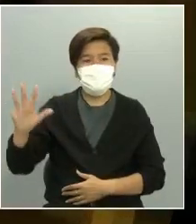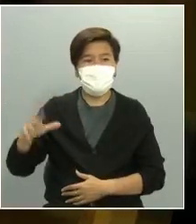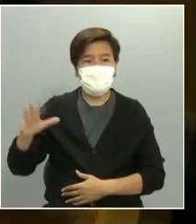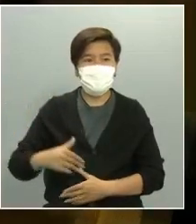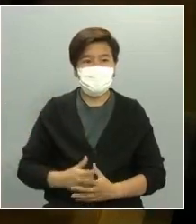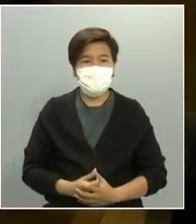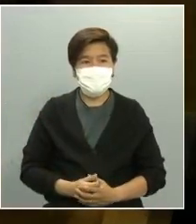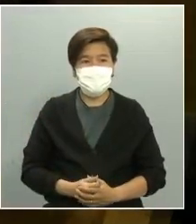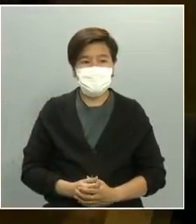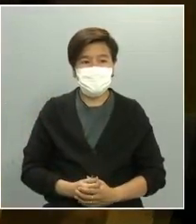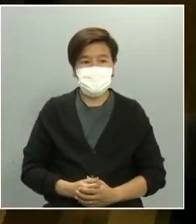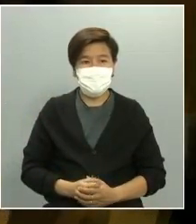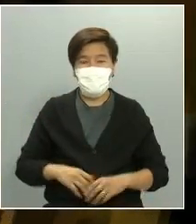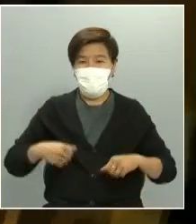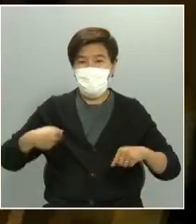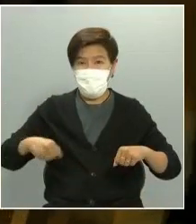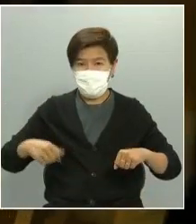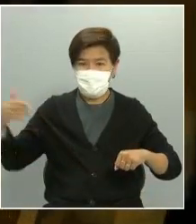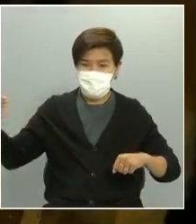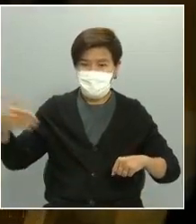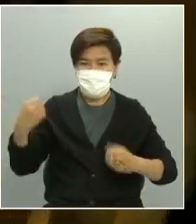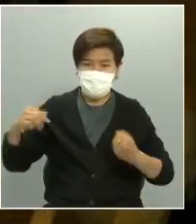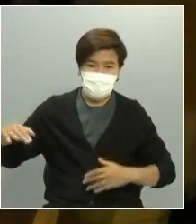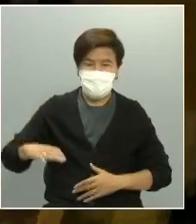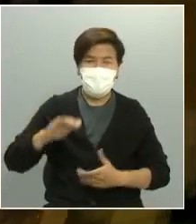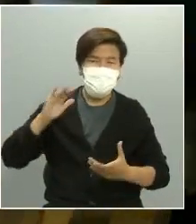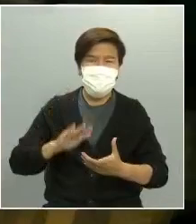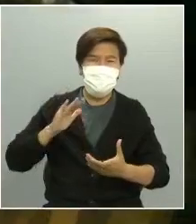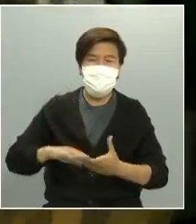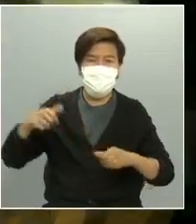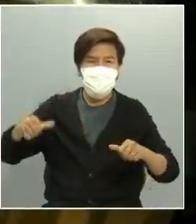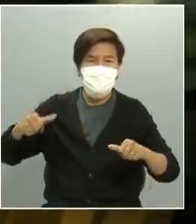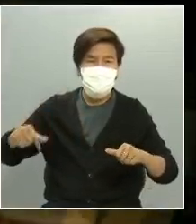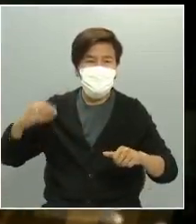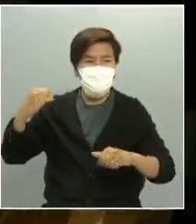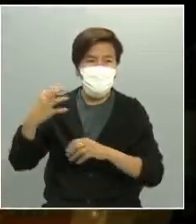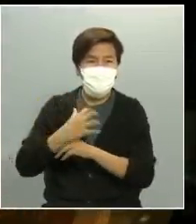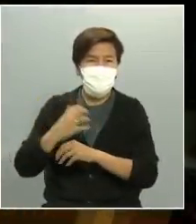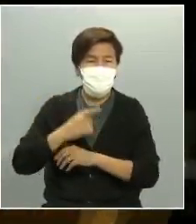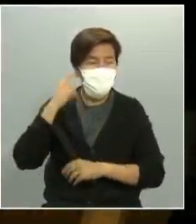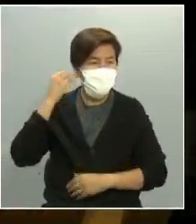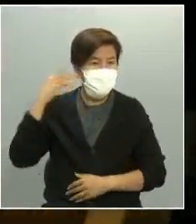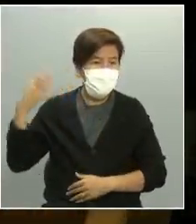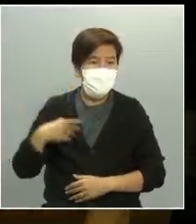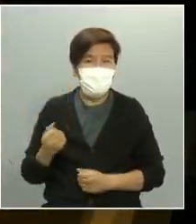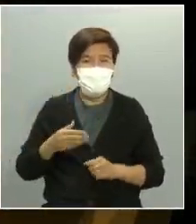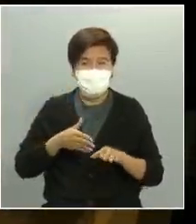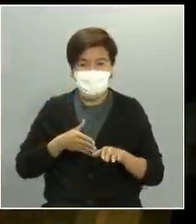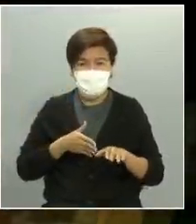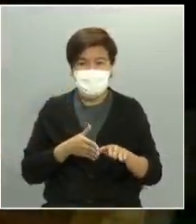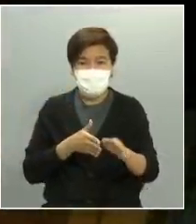ส่งคนมาหน้าบ้านเป็นวัยรุ่นขี่มอเตอร์ไซค์บ้างรถเก๋งบ้างมาบีบแลมาบีบบังคับบางครั้งขับรถตามก็ครัว